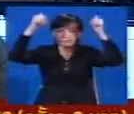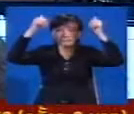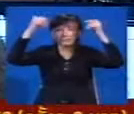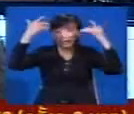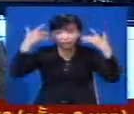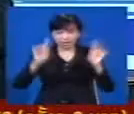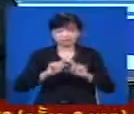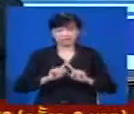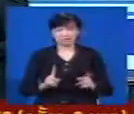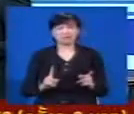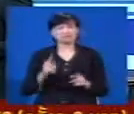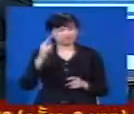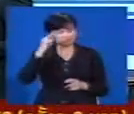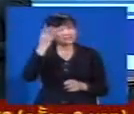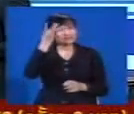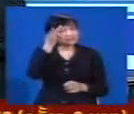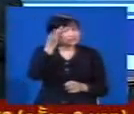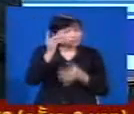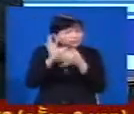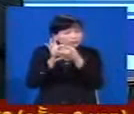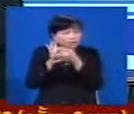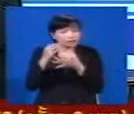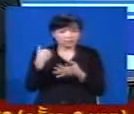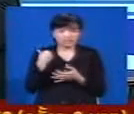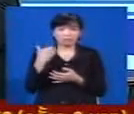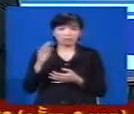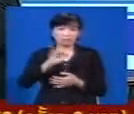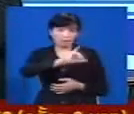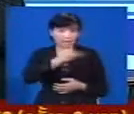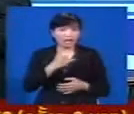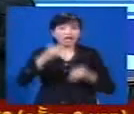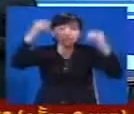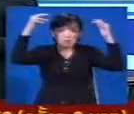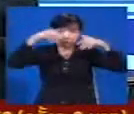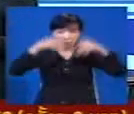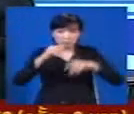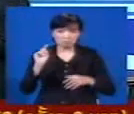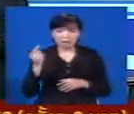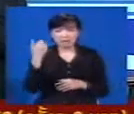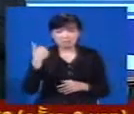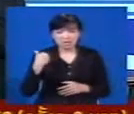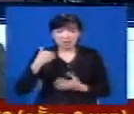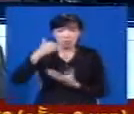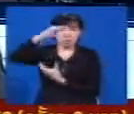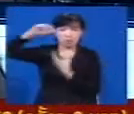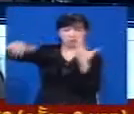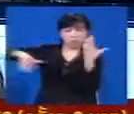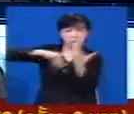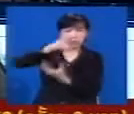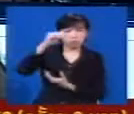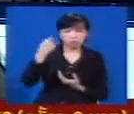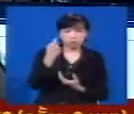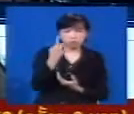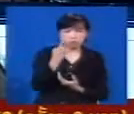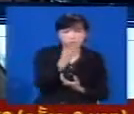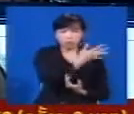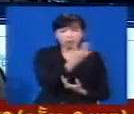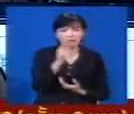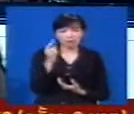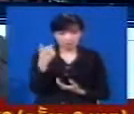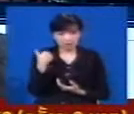ลเหมือนกันนะท่านสุพจน์ว่าฝนอาจจะมาอีกหรือเปล่านะฮะพายุ 2-3 ลูกกำลังรอกันเข้ามาอีก